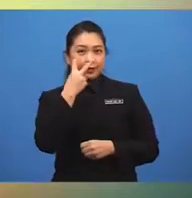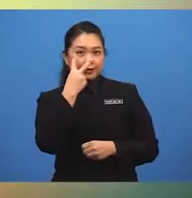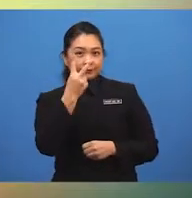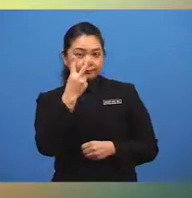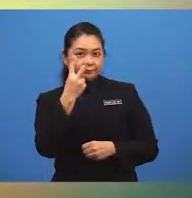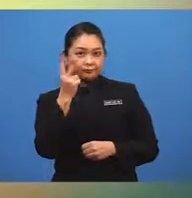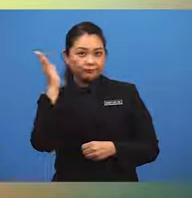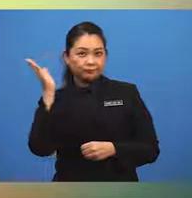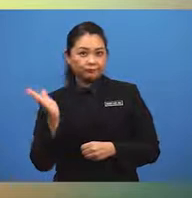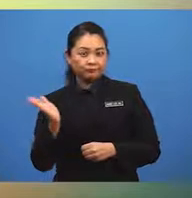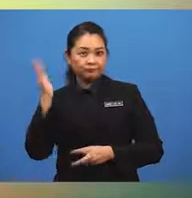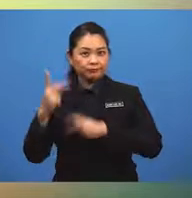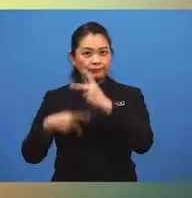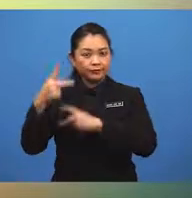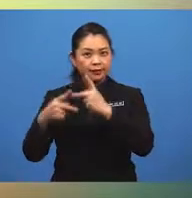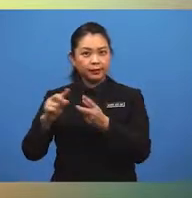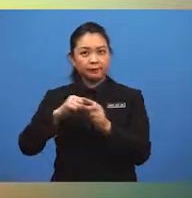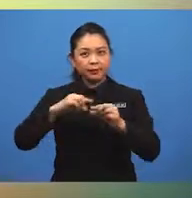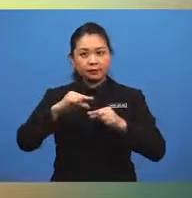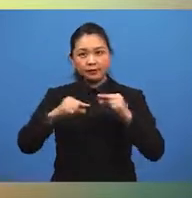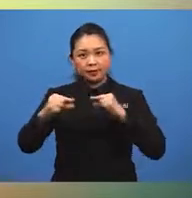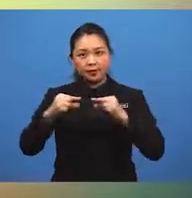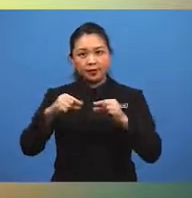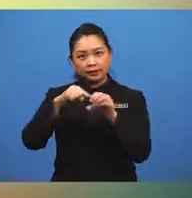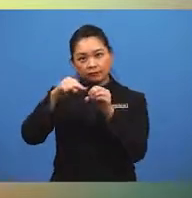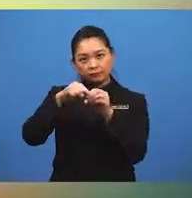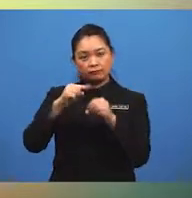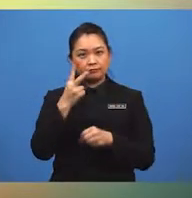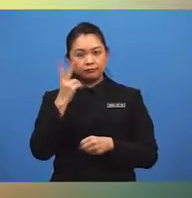Perhatikan paparan proses pergerakan elektron lohong ini.